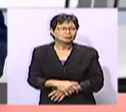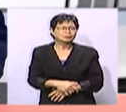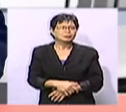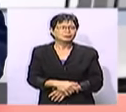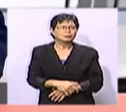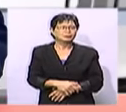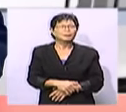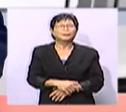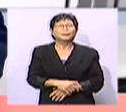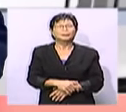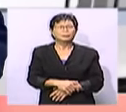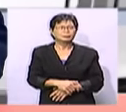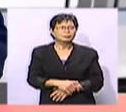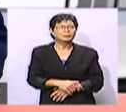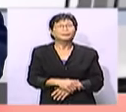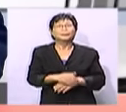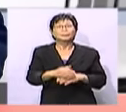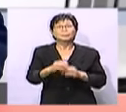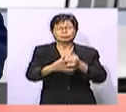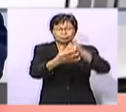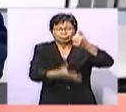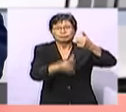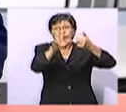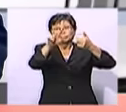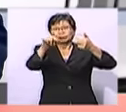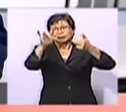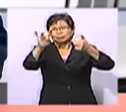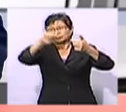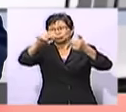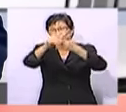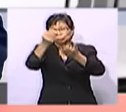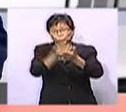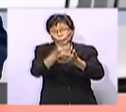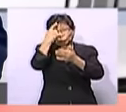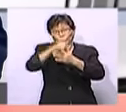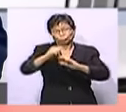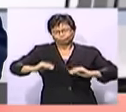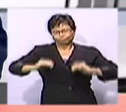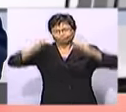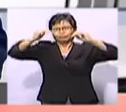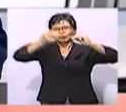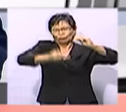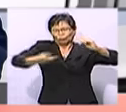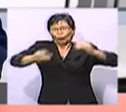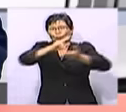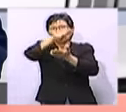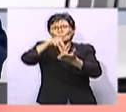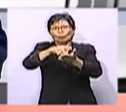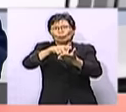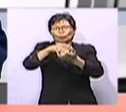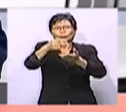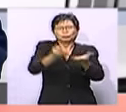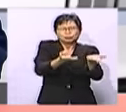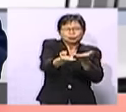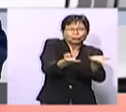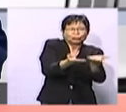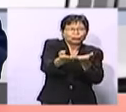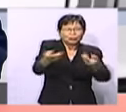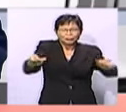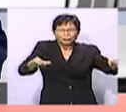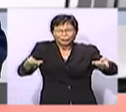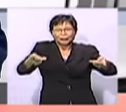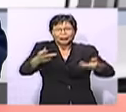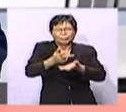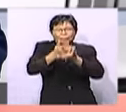Scania Malaysia Sdn Bhd memperuntukkan 3.8 juta ringgit bagi menaik taraf fasiliti pusat penyelenggaraan dan perkhidmatan kenderaannya